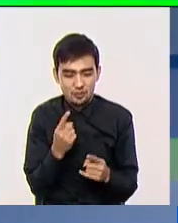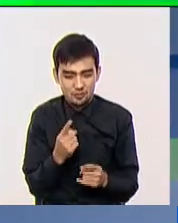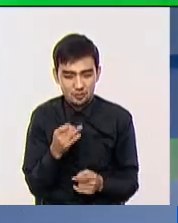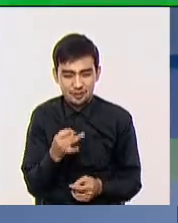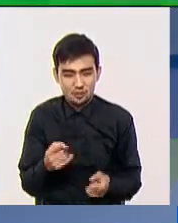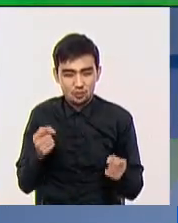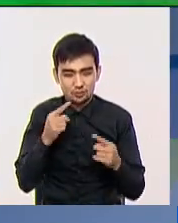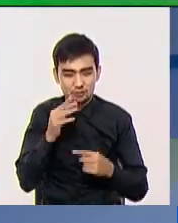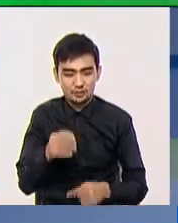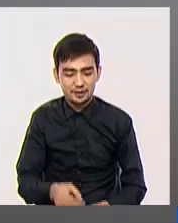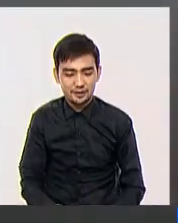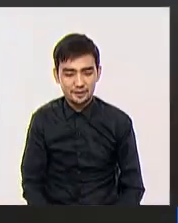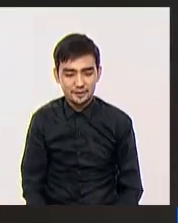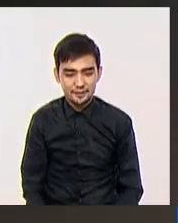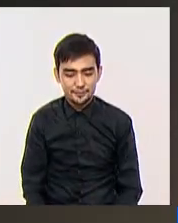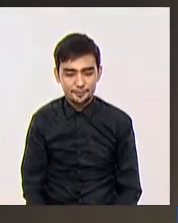Батюшкина разбиралась.